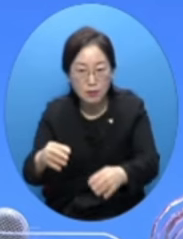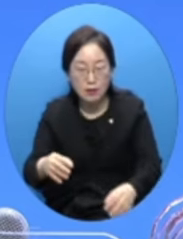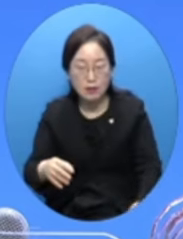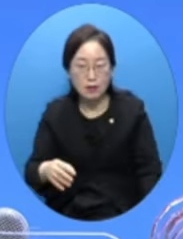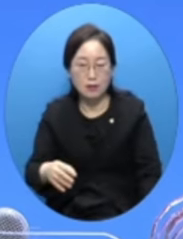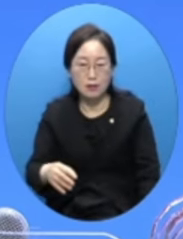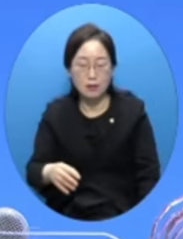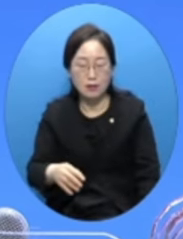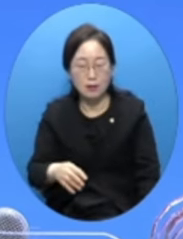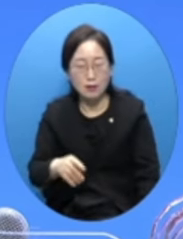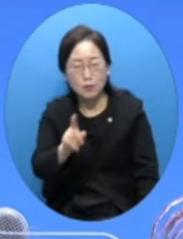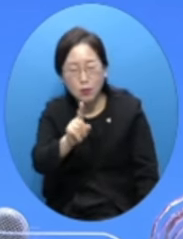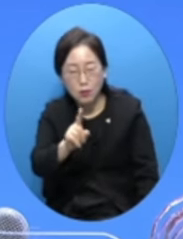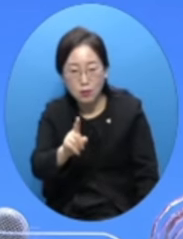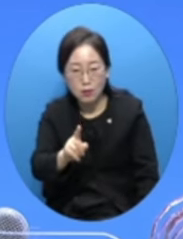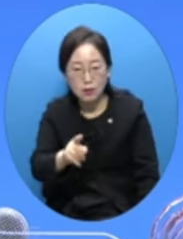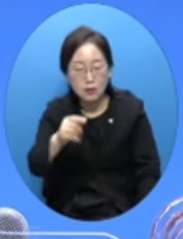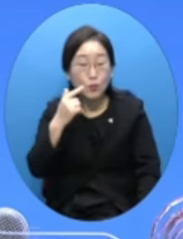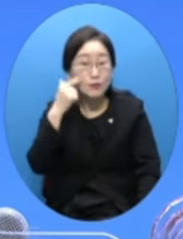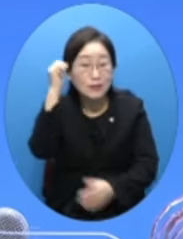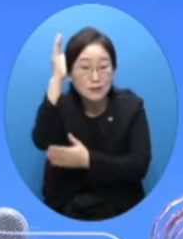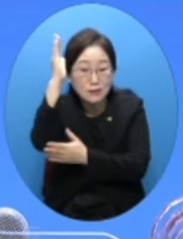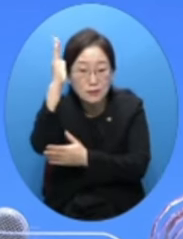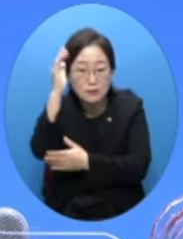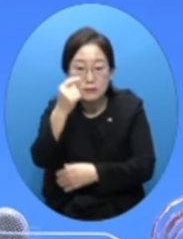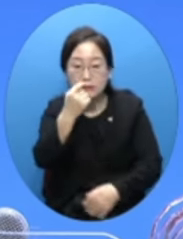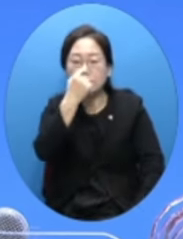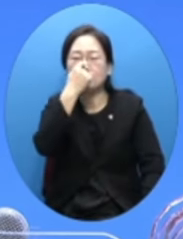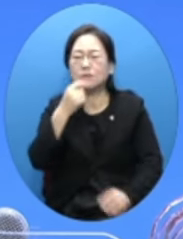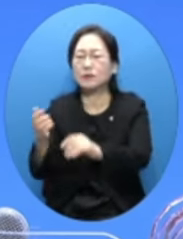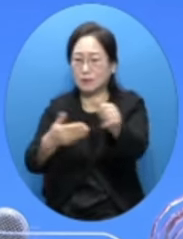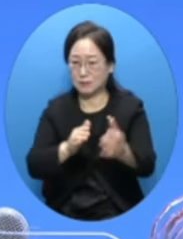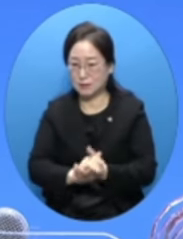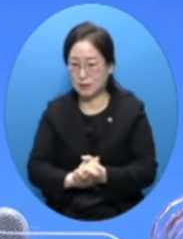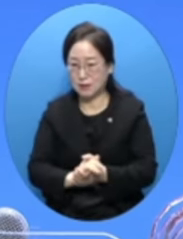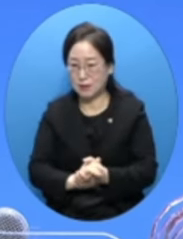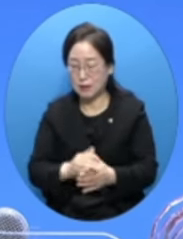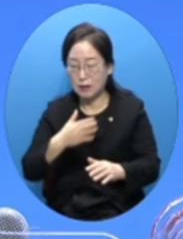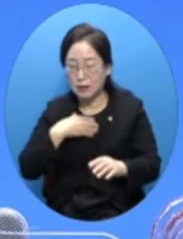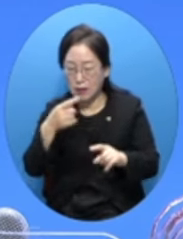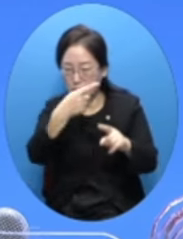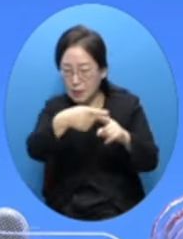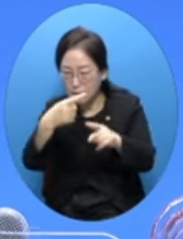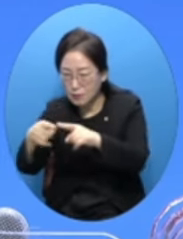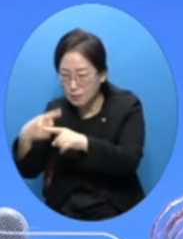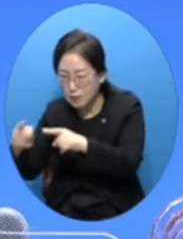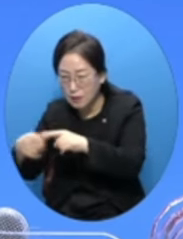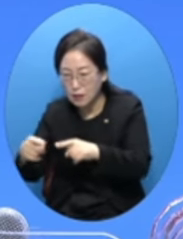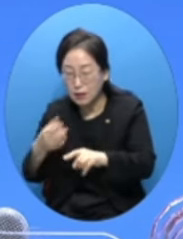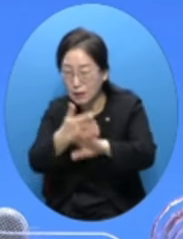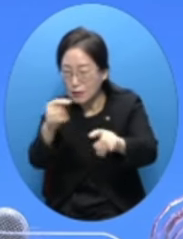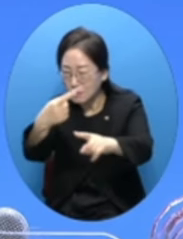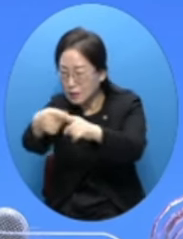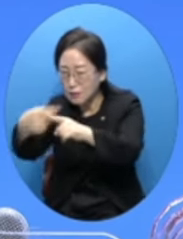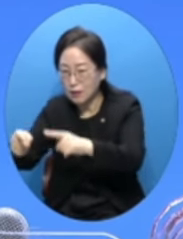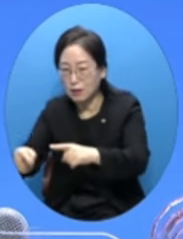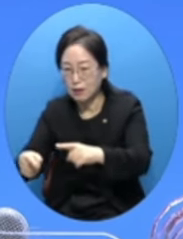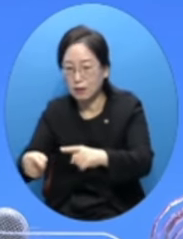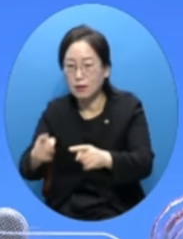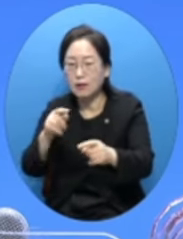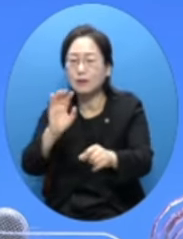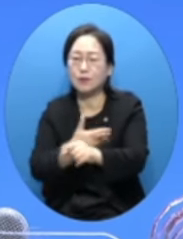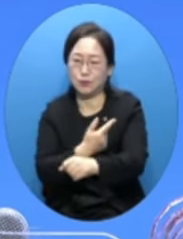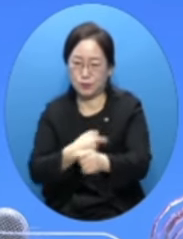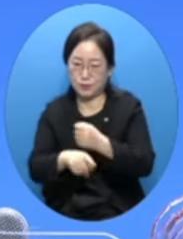우리 모두가 가시를 가진 사람들입니다. 나를 판단하는 것 자체도 판단하는 가시인 것입니다. 사도 바울이 이 같은